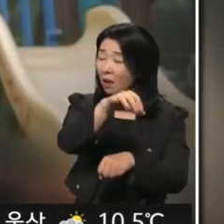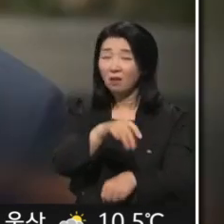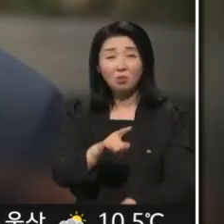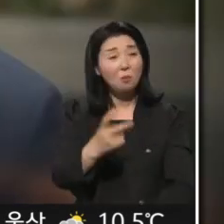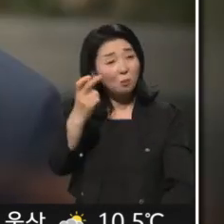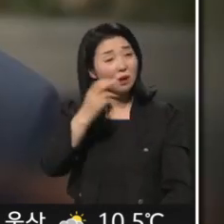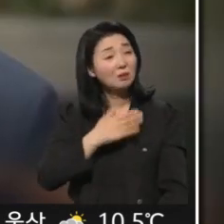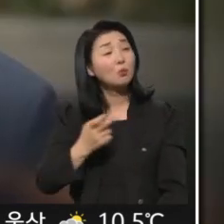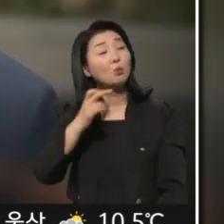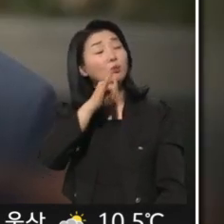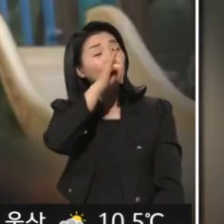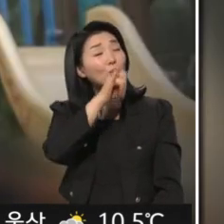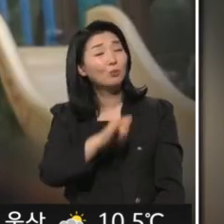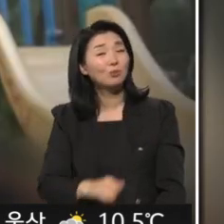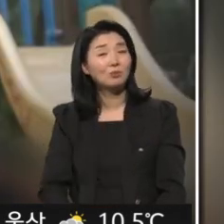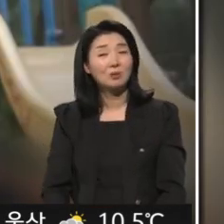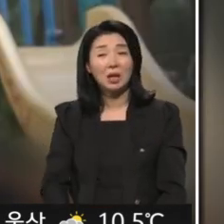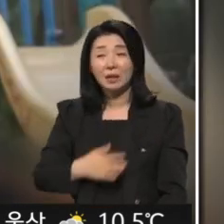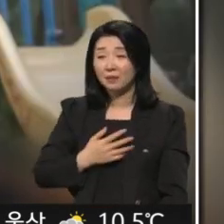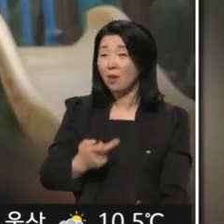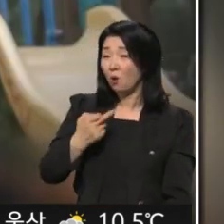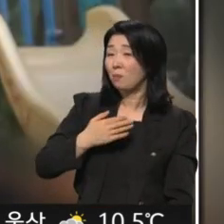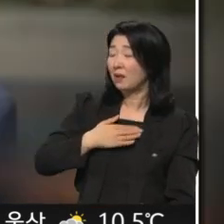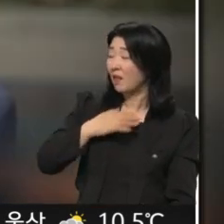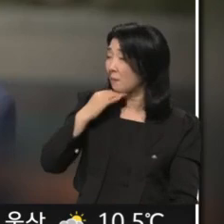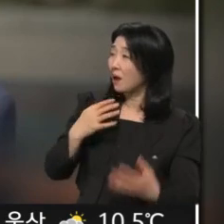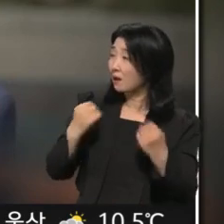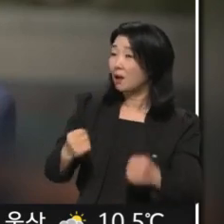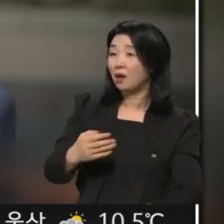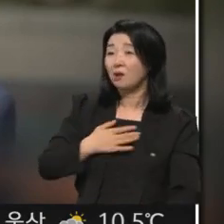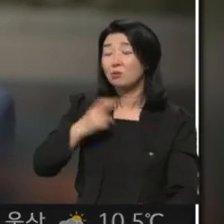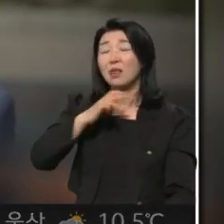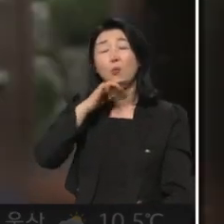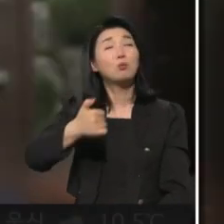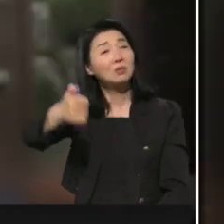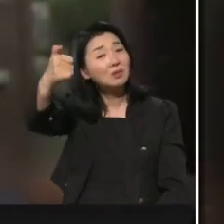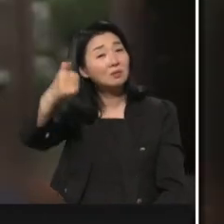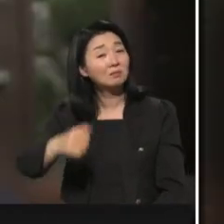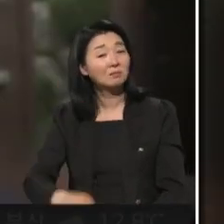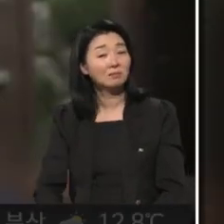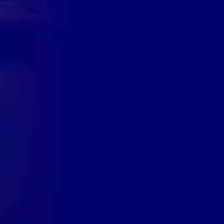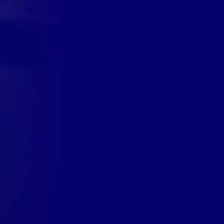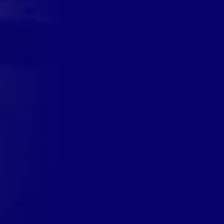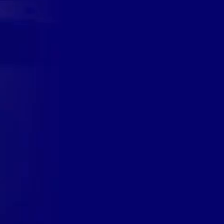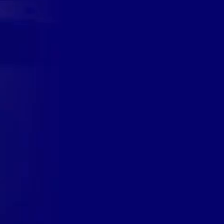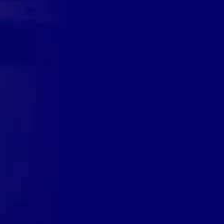오빠 있어? 나도 형 있어. 우리 오빠는 나이 되게 많거든? 우리 형은 50살이야.